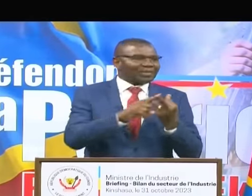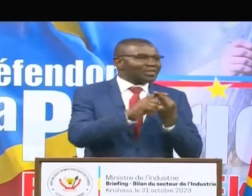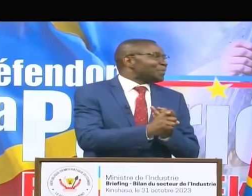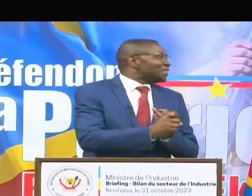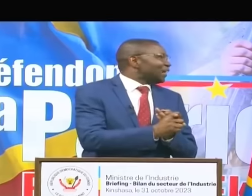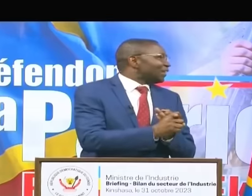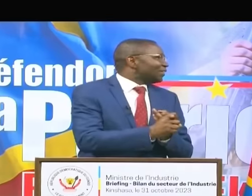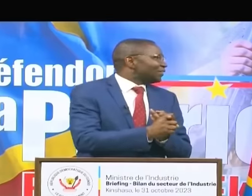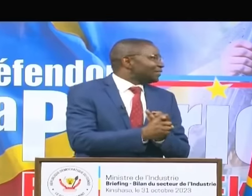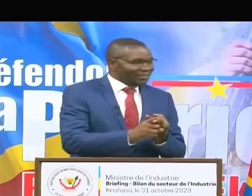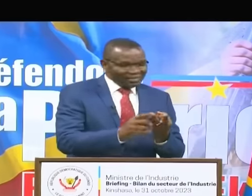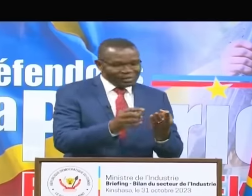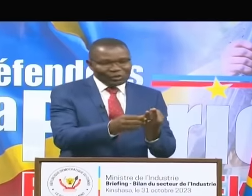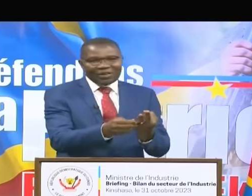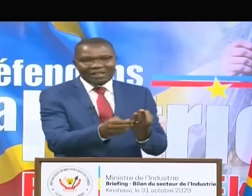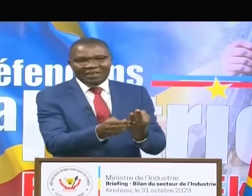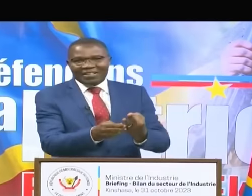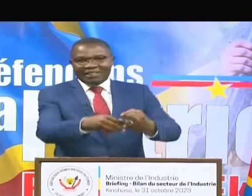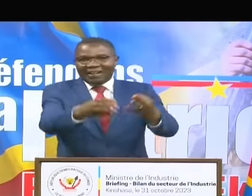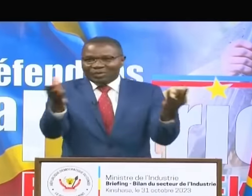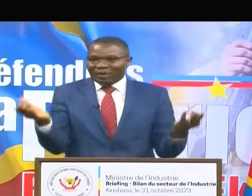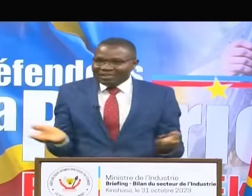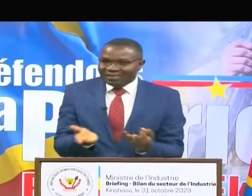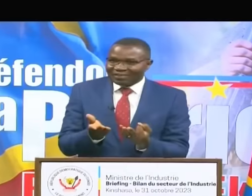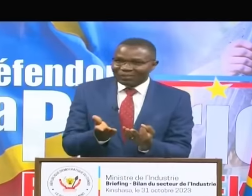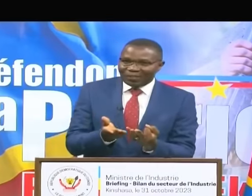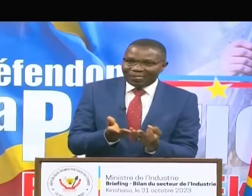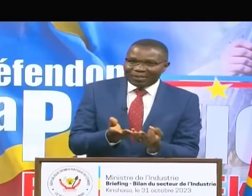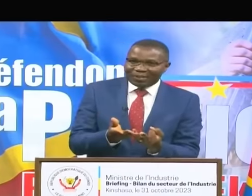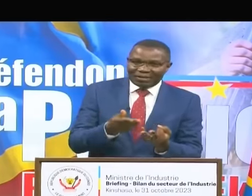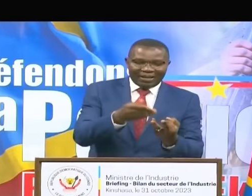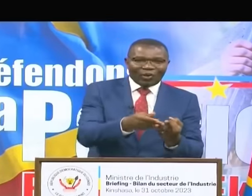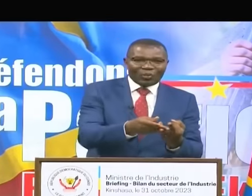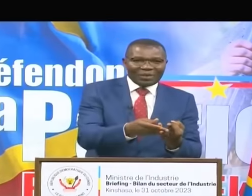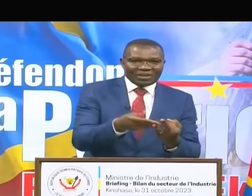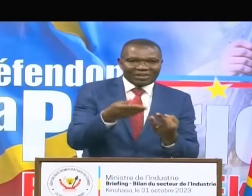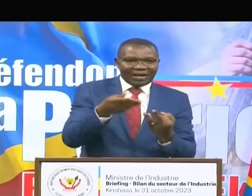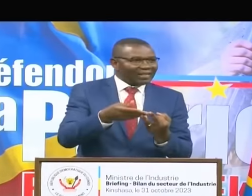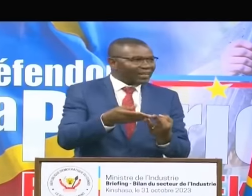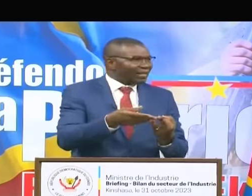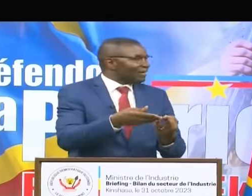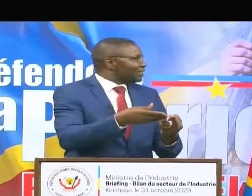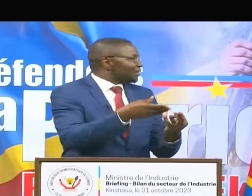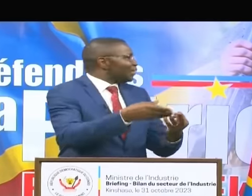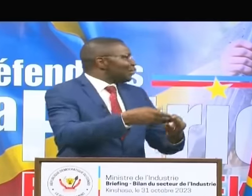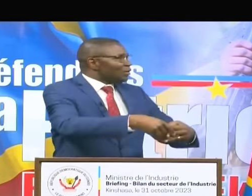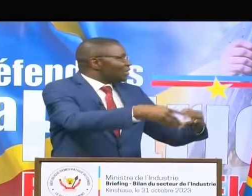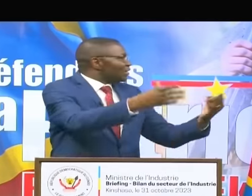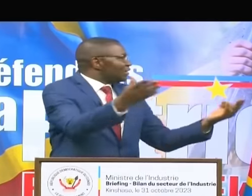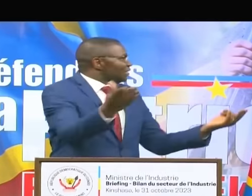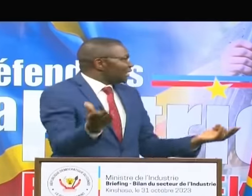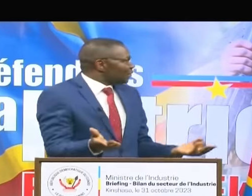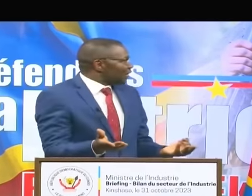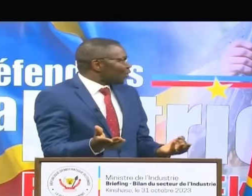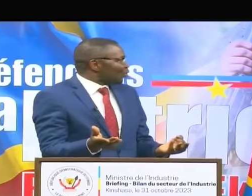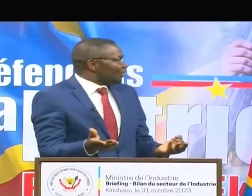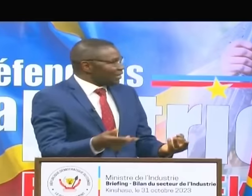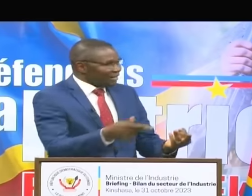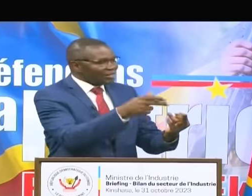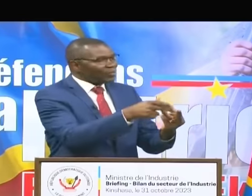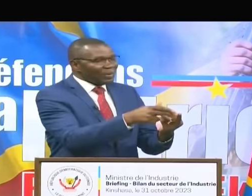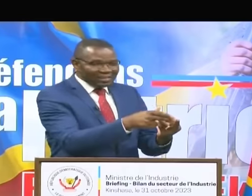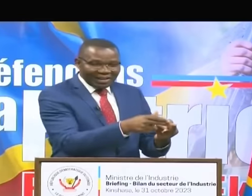concept, spécial. Zone, ça veut dire que c'est un espace économique dans lequel se déroule une activité